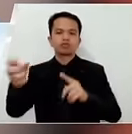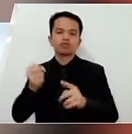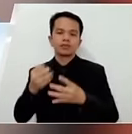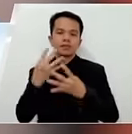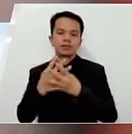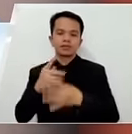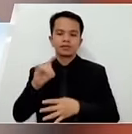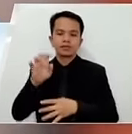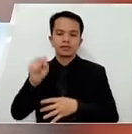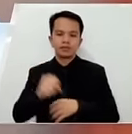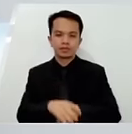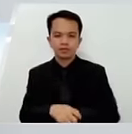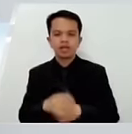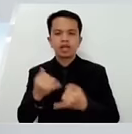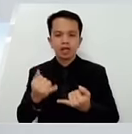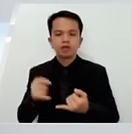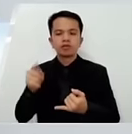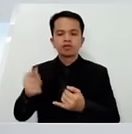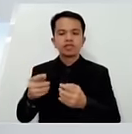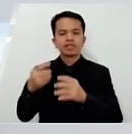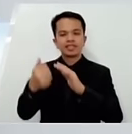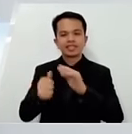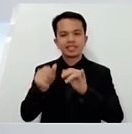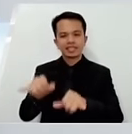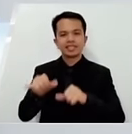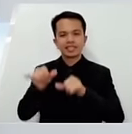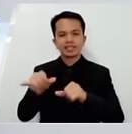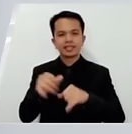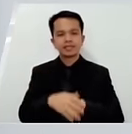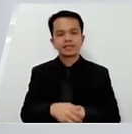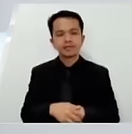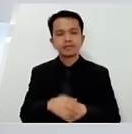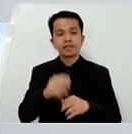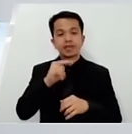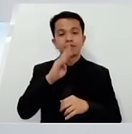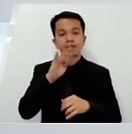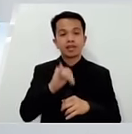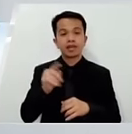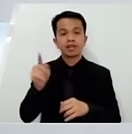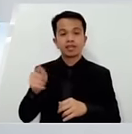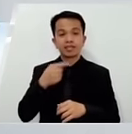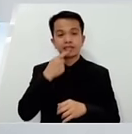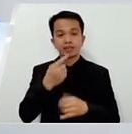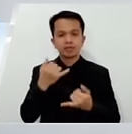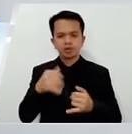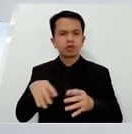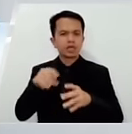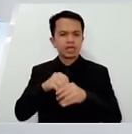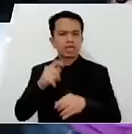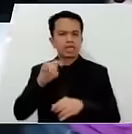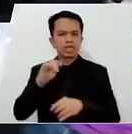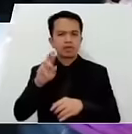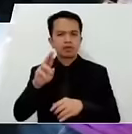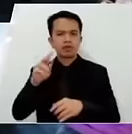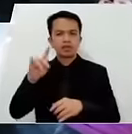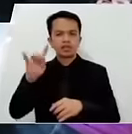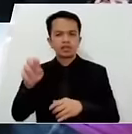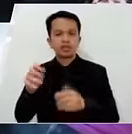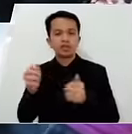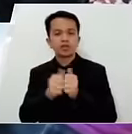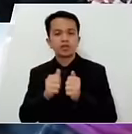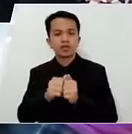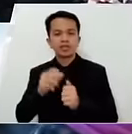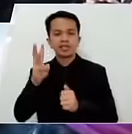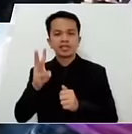under detention na po sa kanila ngayon. Ayon kay NBI Director Medardo De Lemos na nasa Timor-Leste ngayon kasama ang 6-man team ng